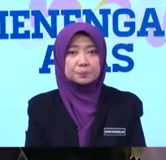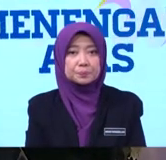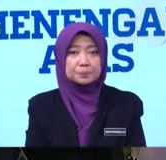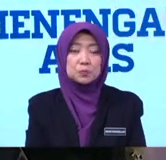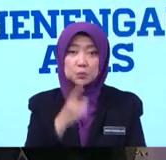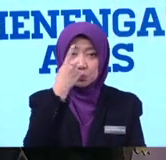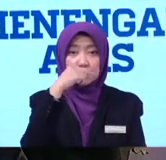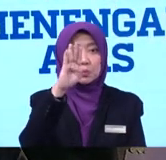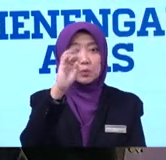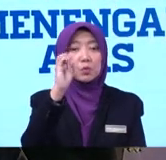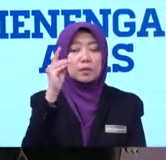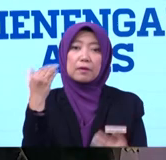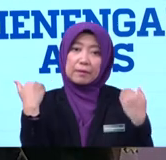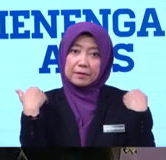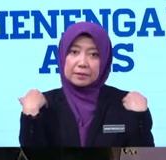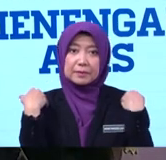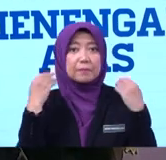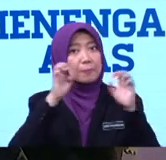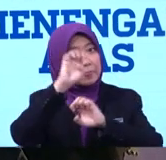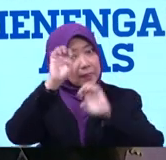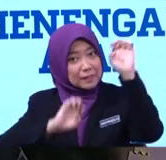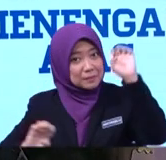body kita ada eksperimen